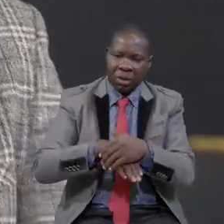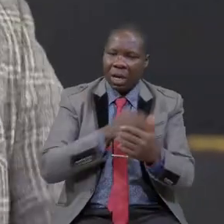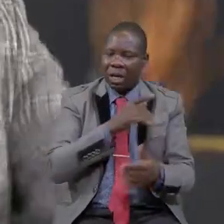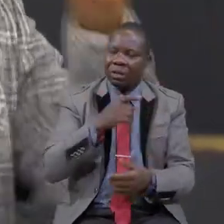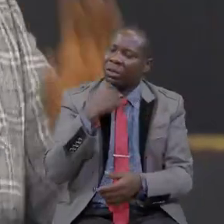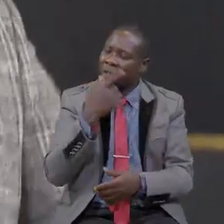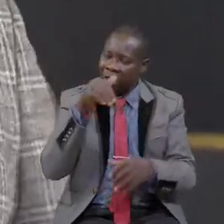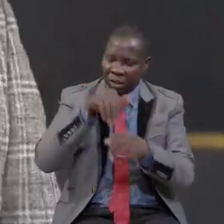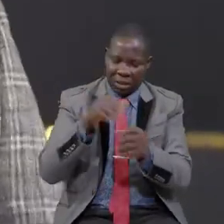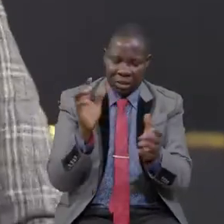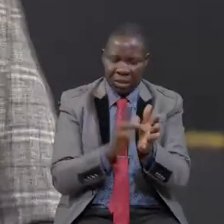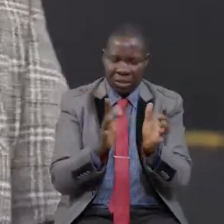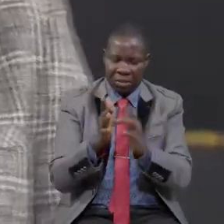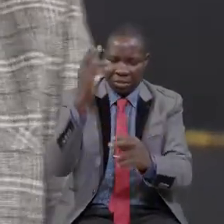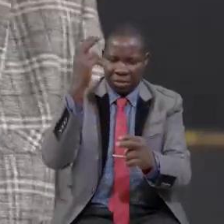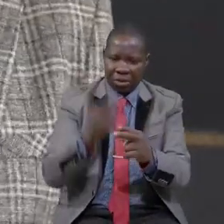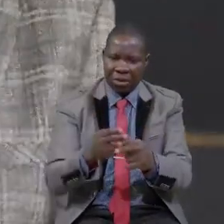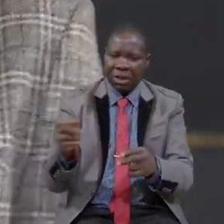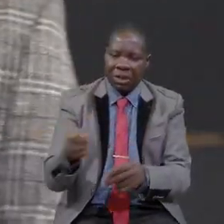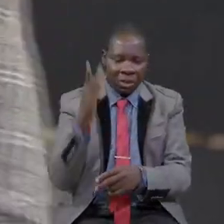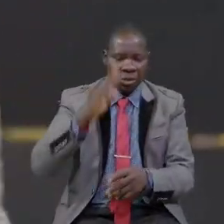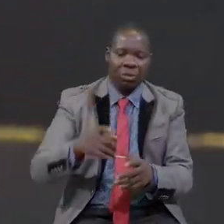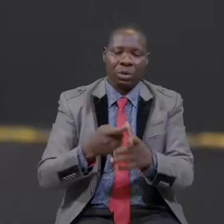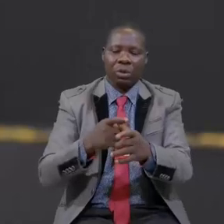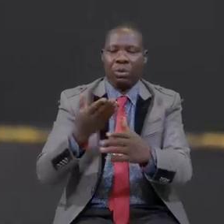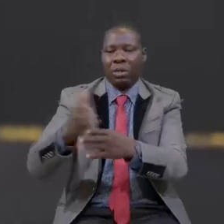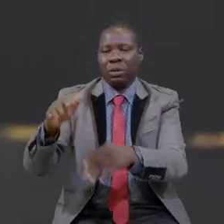et dit au nom de Jésus, ils vont fuir loin de toi.